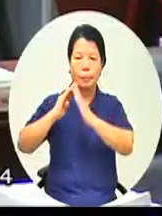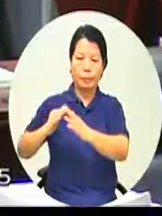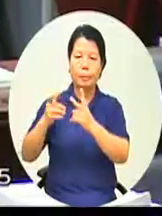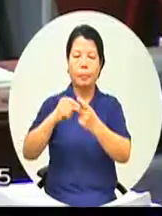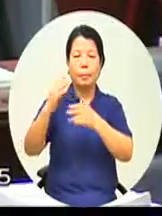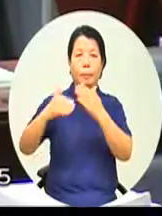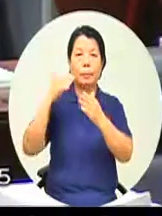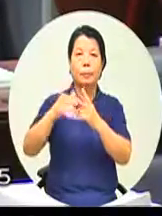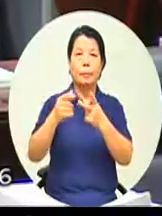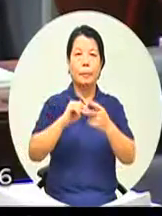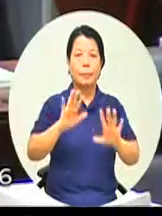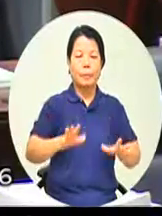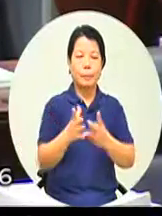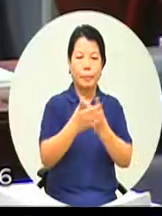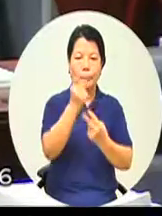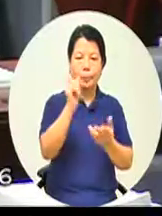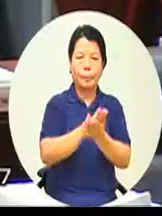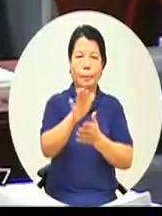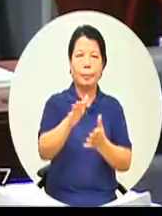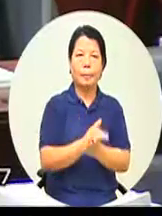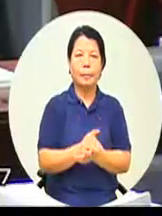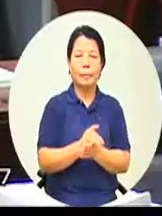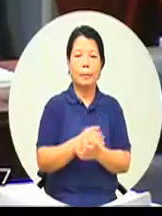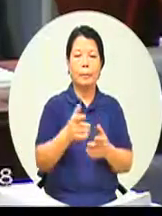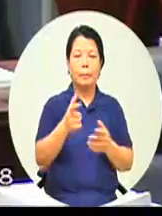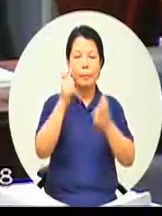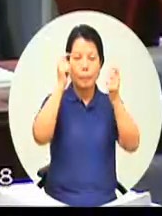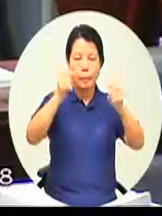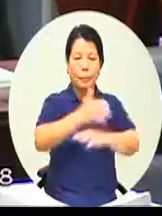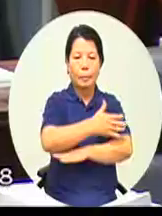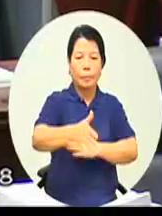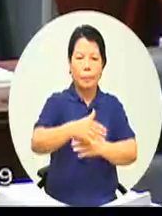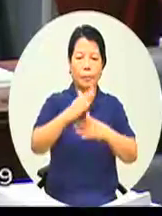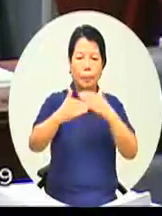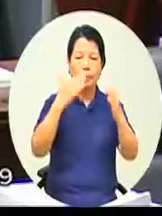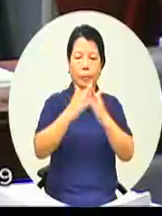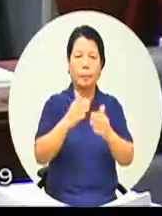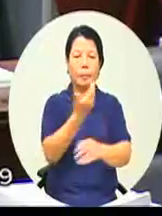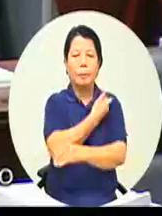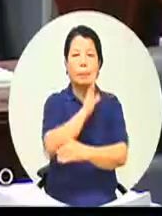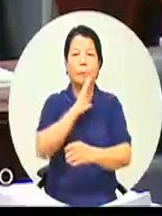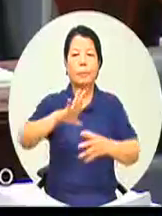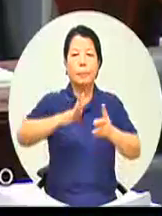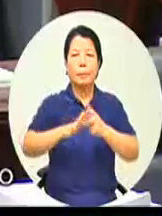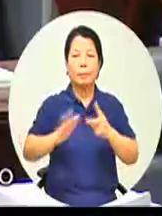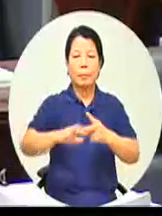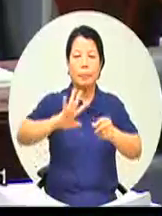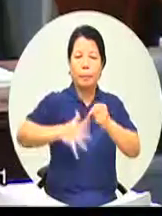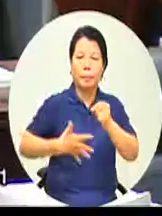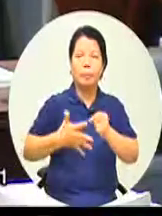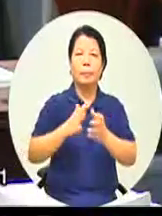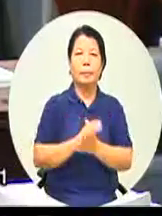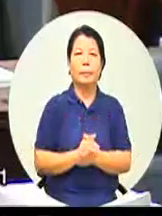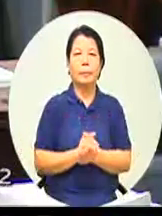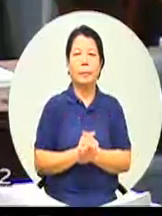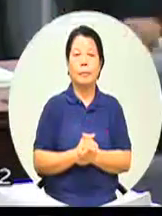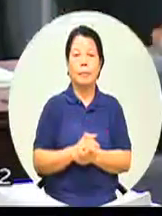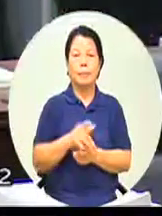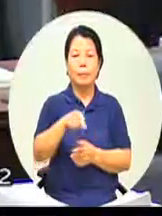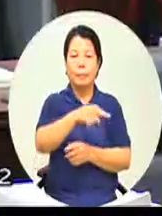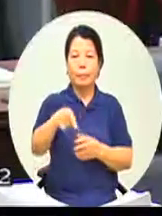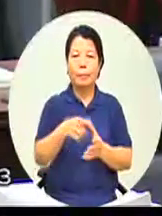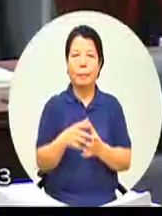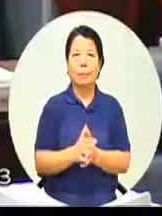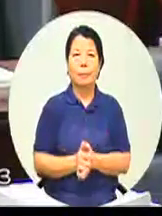在已经合并了，就以前的高雄县的学校，不管在国小在国中也一